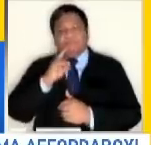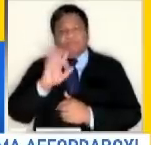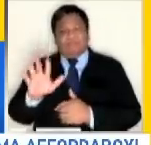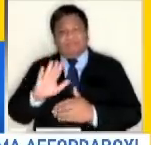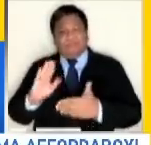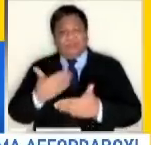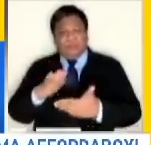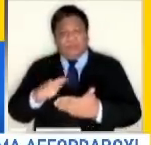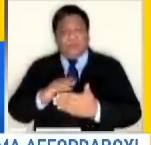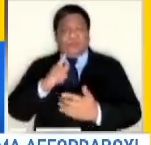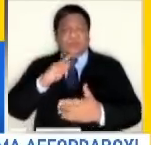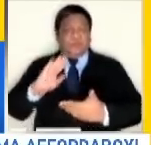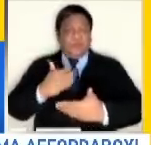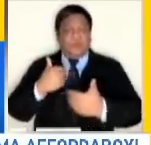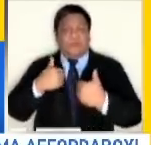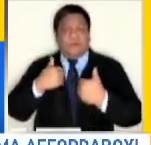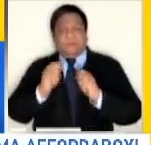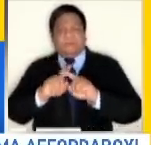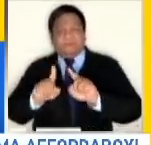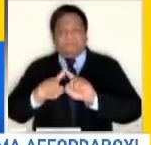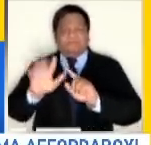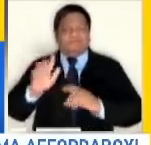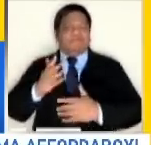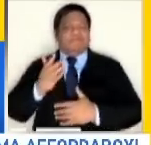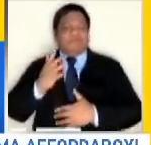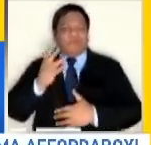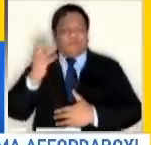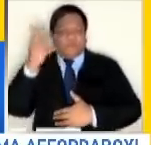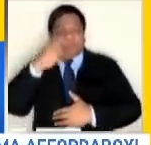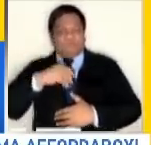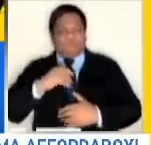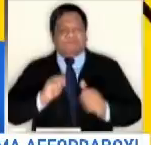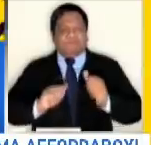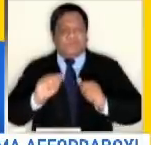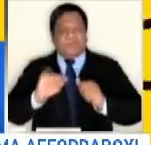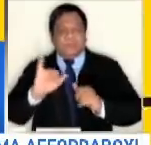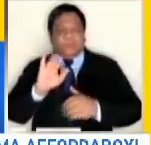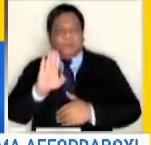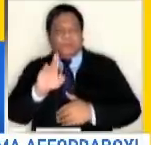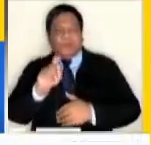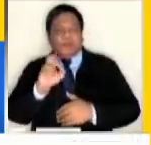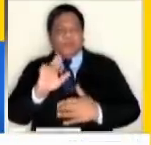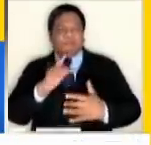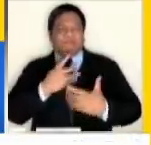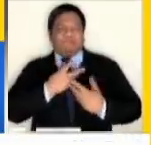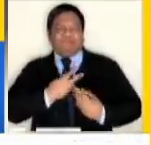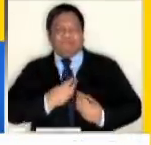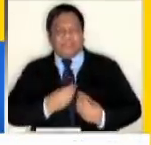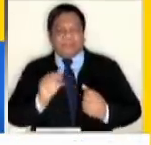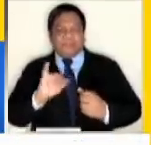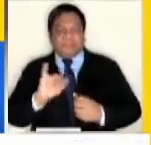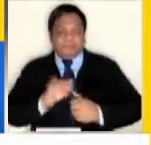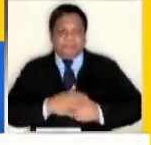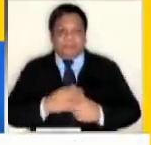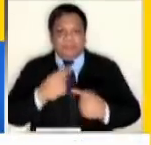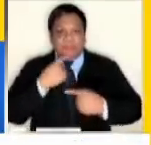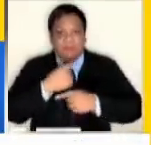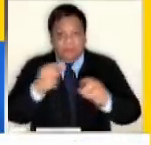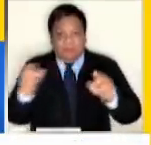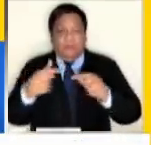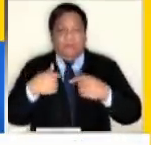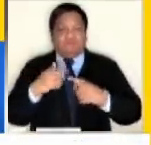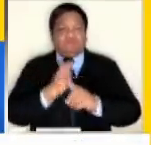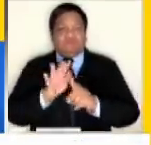ng charm ng BTS and will melt like butter in your daily life. Dahil sa anunsyo nag-trend sa Twitter ng Philippines,